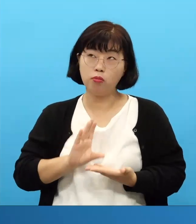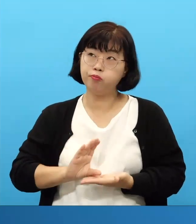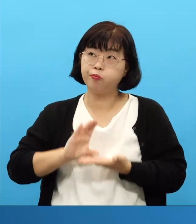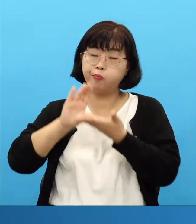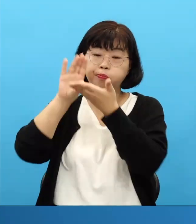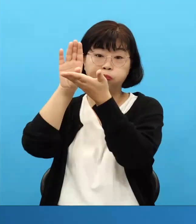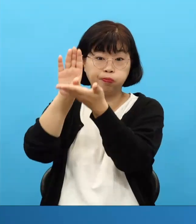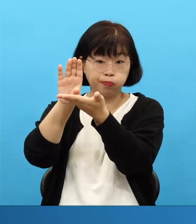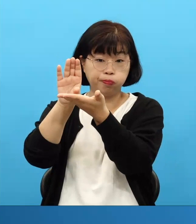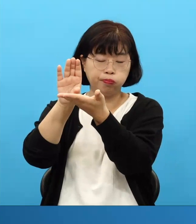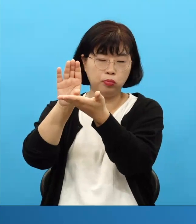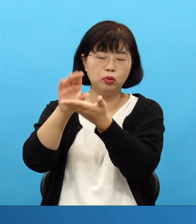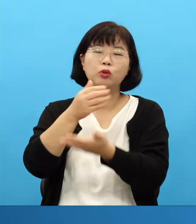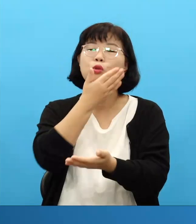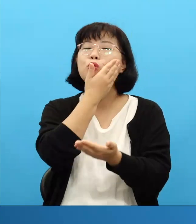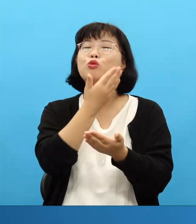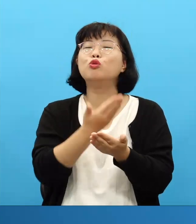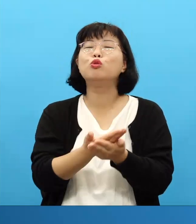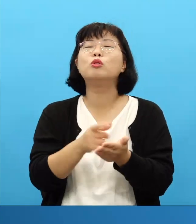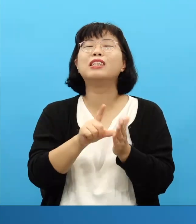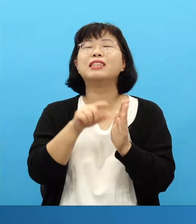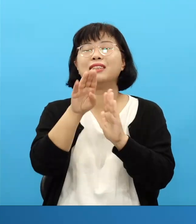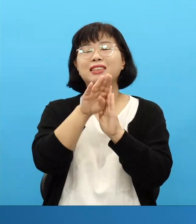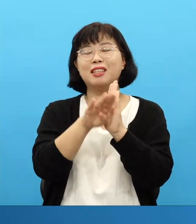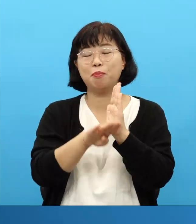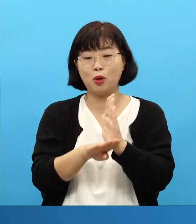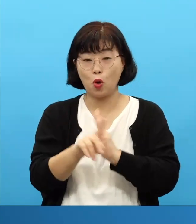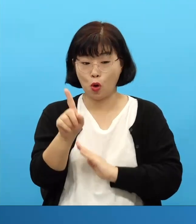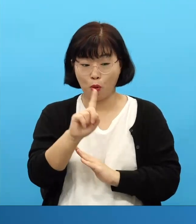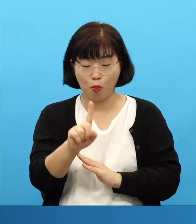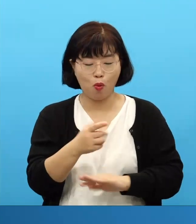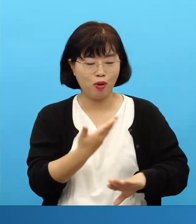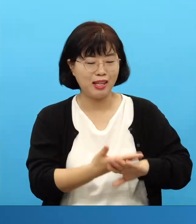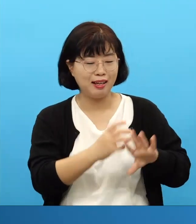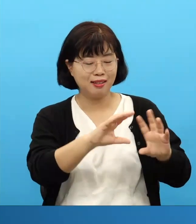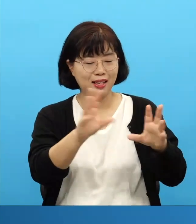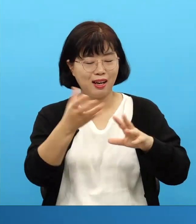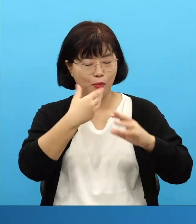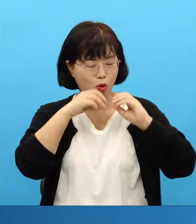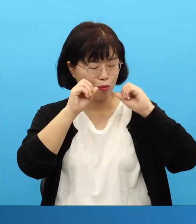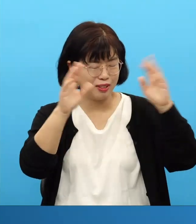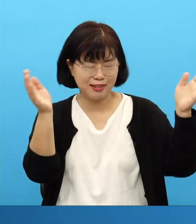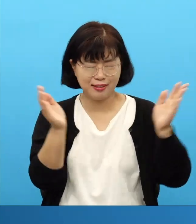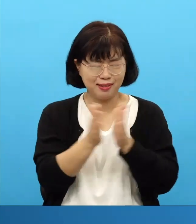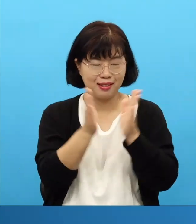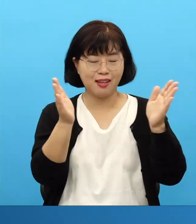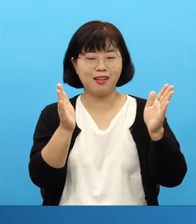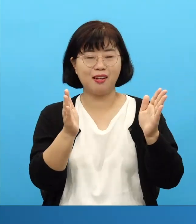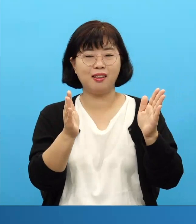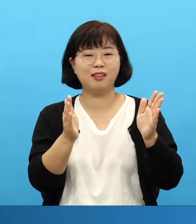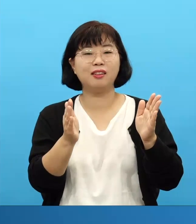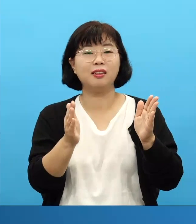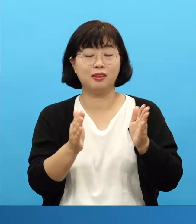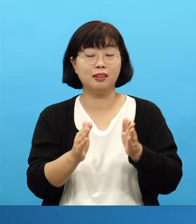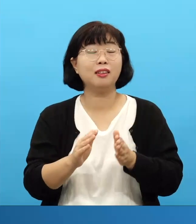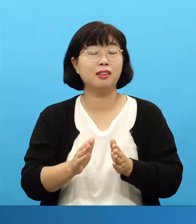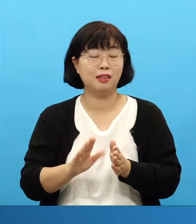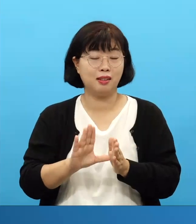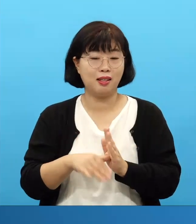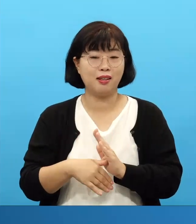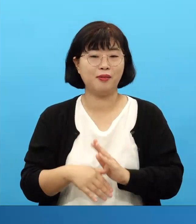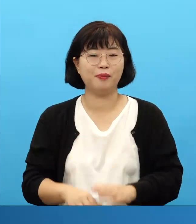시작하는 세계를 향해 시작하는 첫 번째 시간표예요. That it was the very first time schedule where the early church was heading out to the world. 어떤